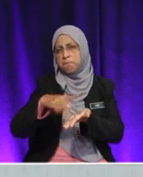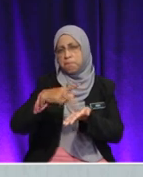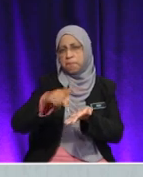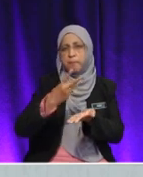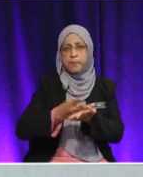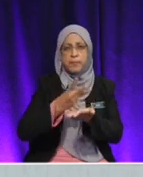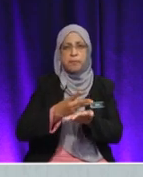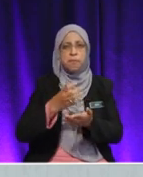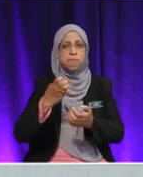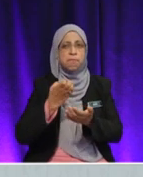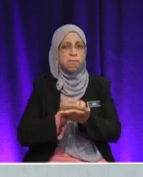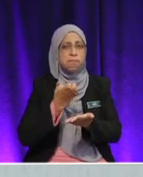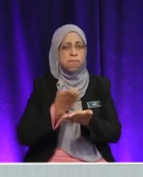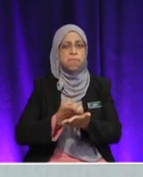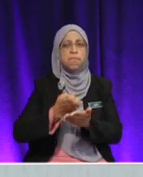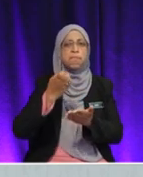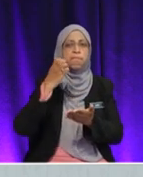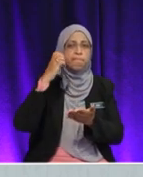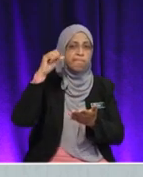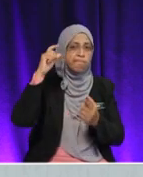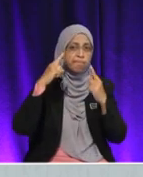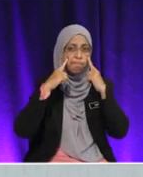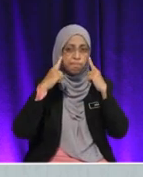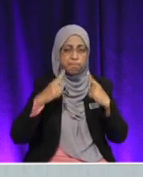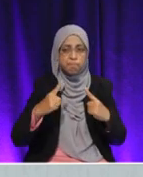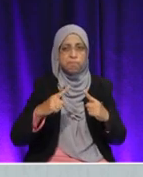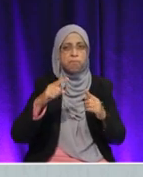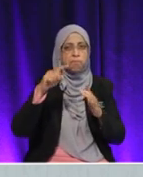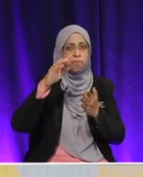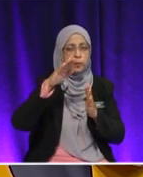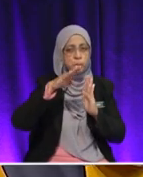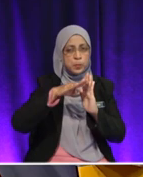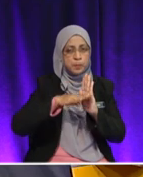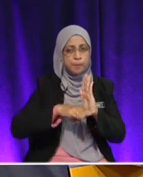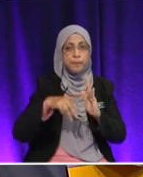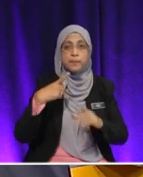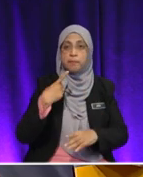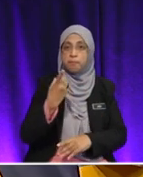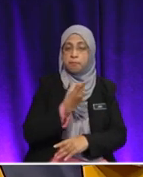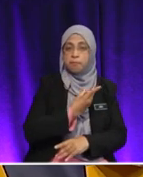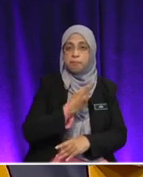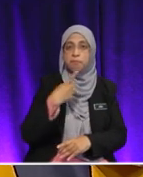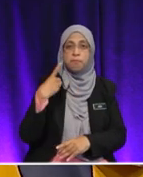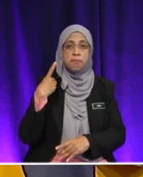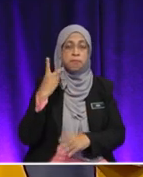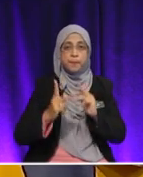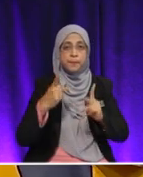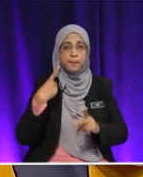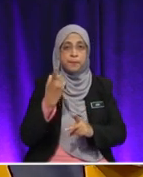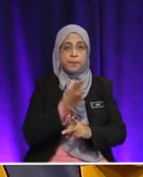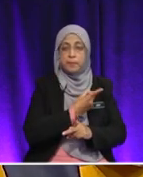ekonomi negara Iya jawaban yang betul apabila kita tidak memberi bantuan kerajaan terpaksa mengeluarkan